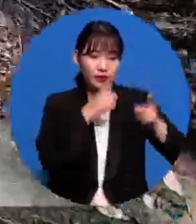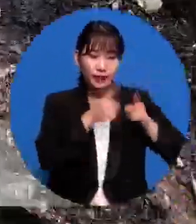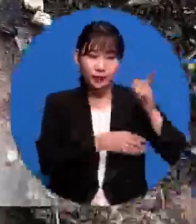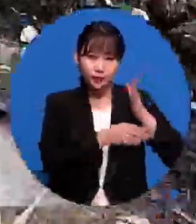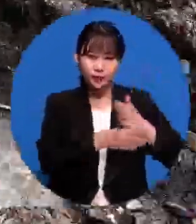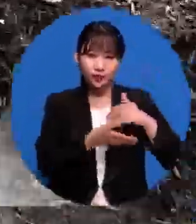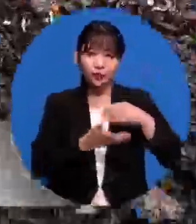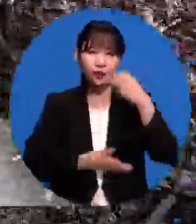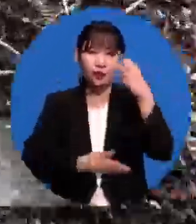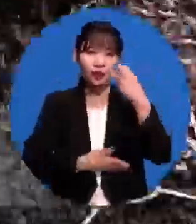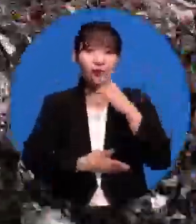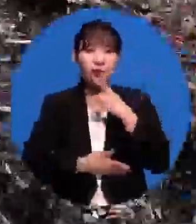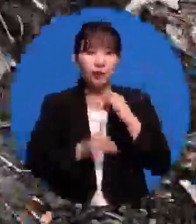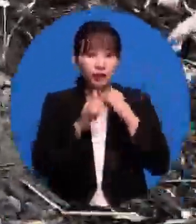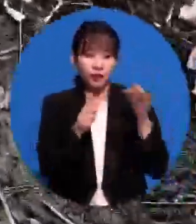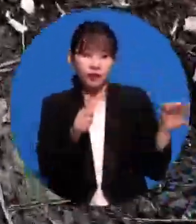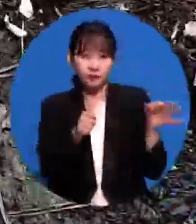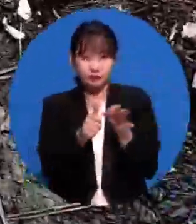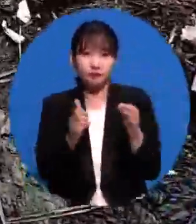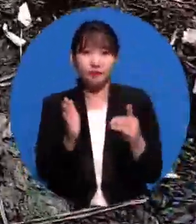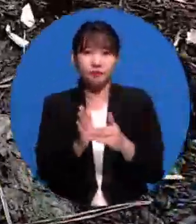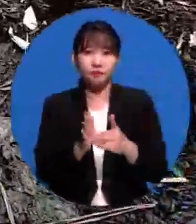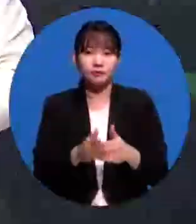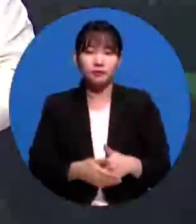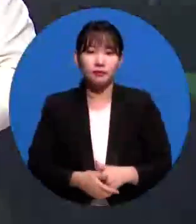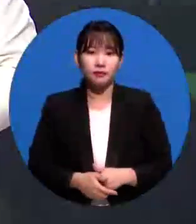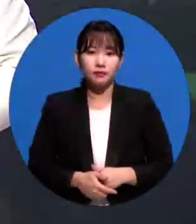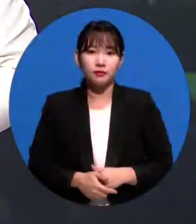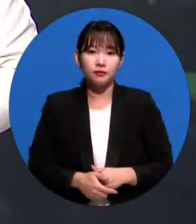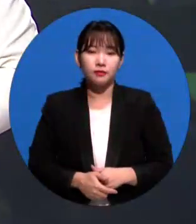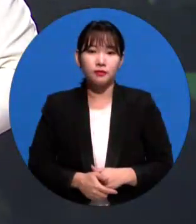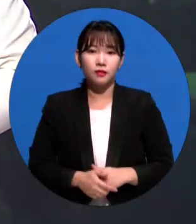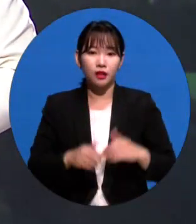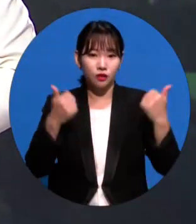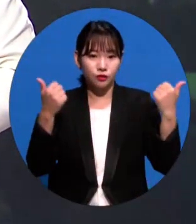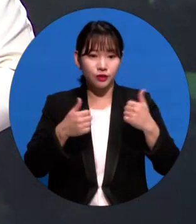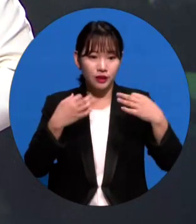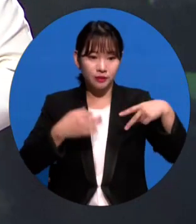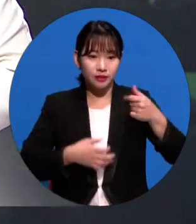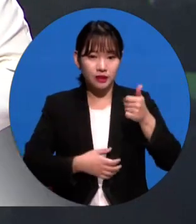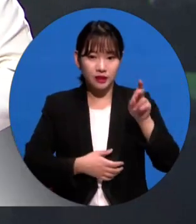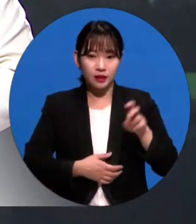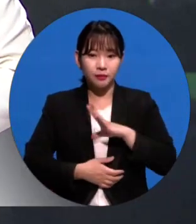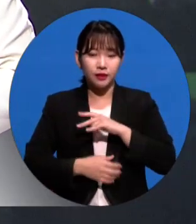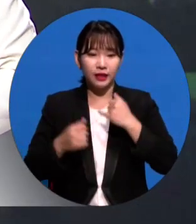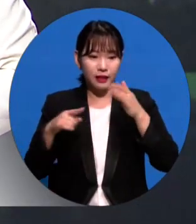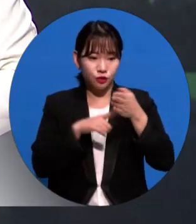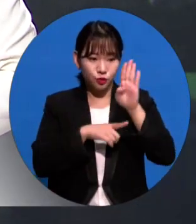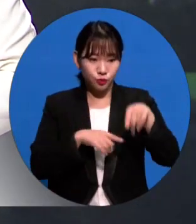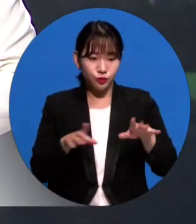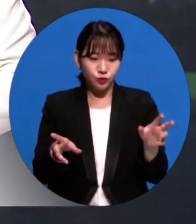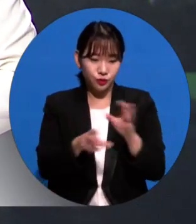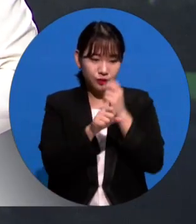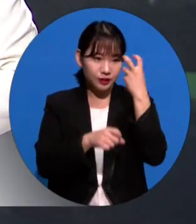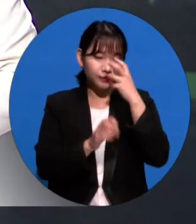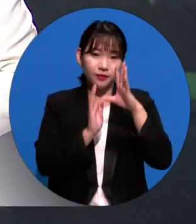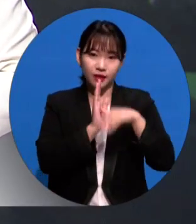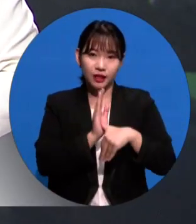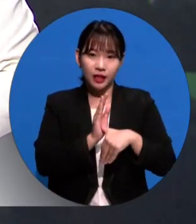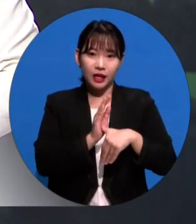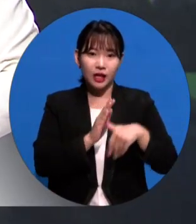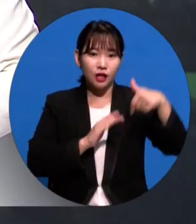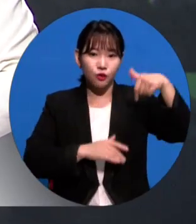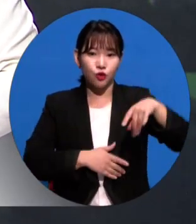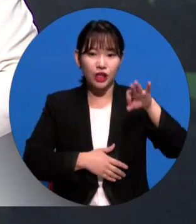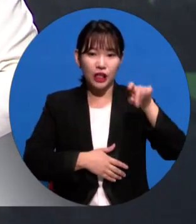가운데 13건만 포상금이 지급됐습니다 국회 김승남 의원이 해수부에 대한 종합 감사에서